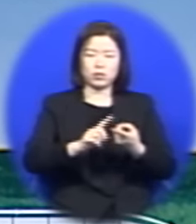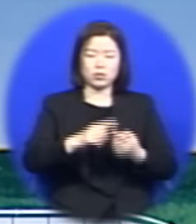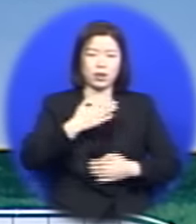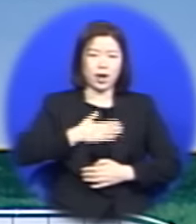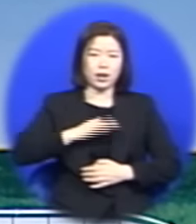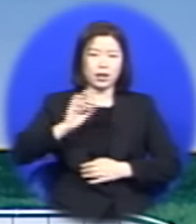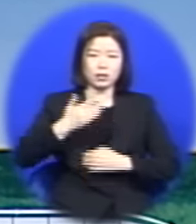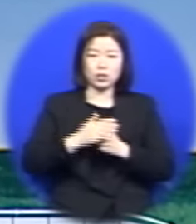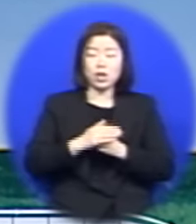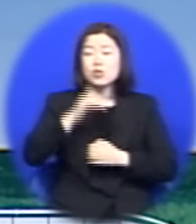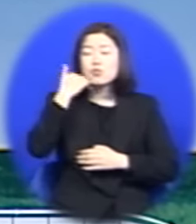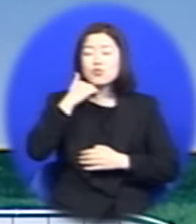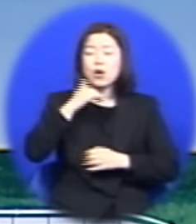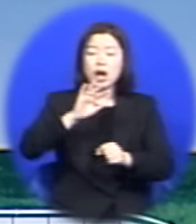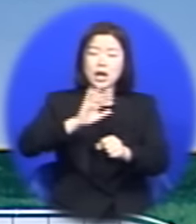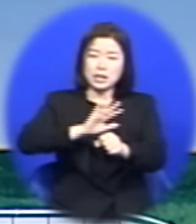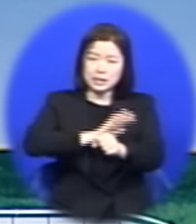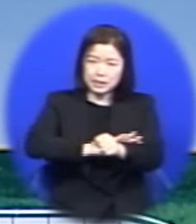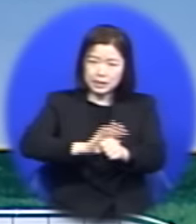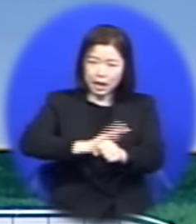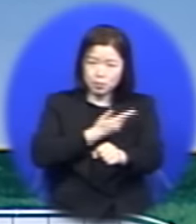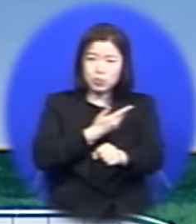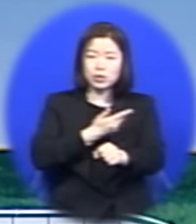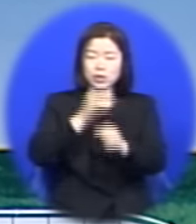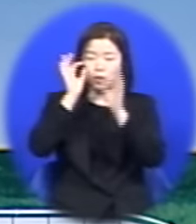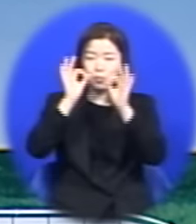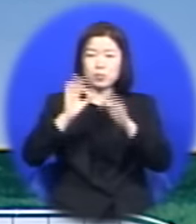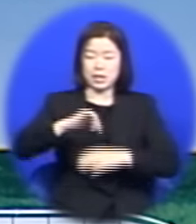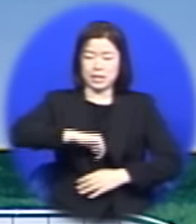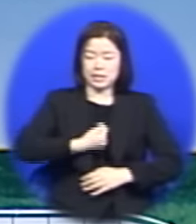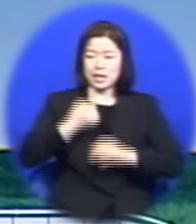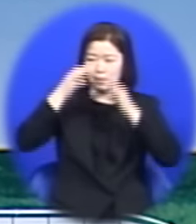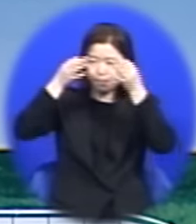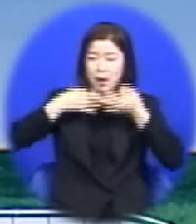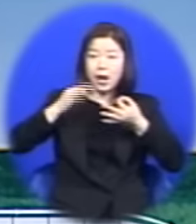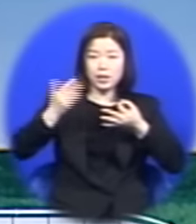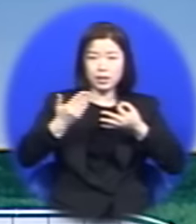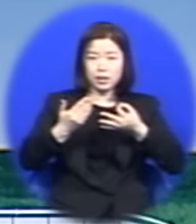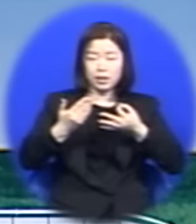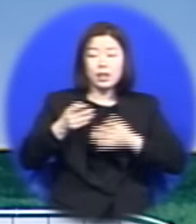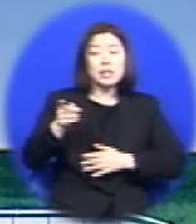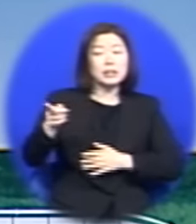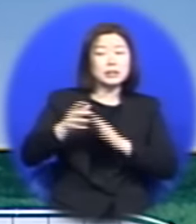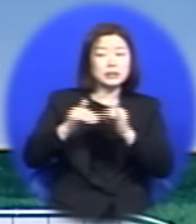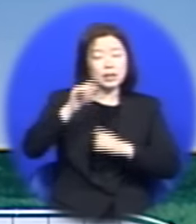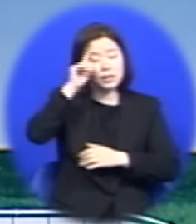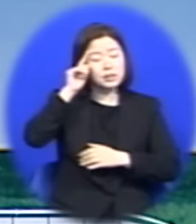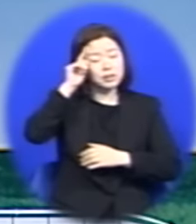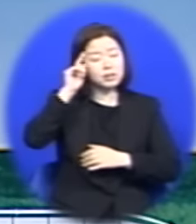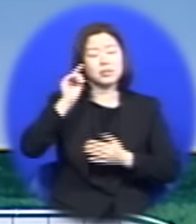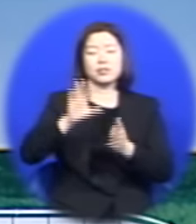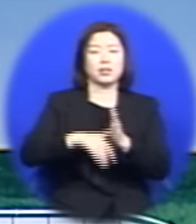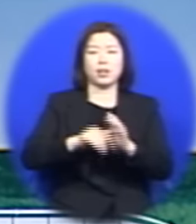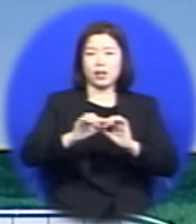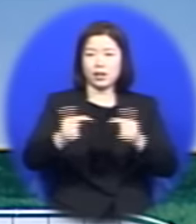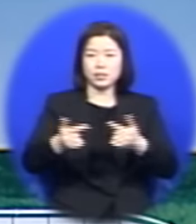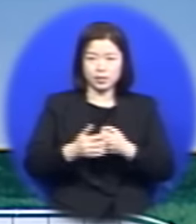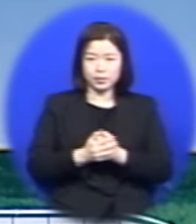됩니다. 누가 뭘 잘못했다고 보이면 즉각 자기를 돌아봐야지 그 사람 신경 쓸 때가 아니라는